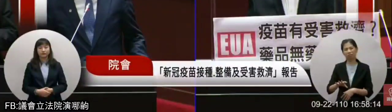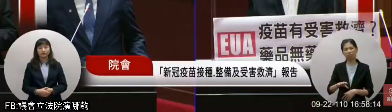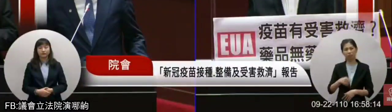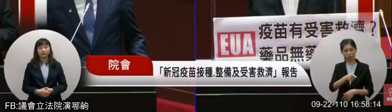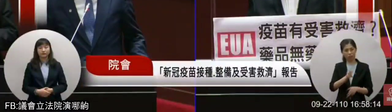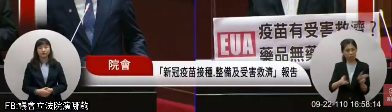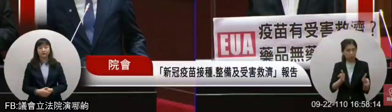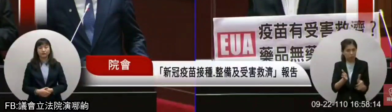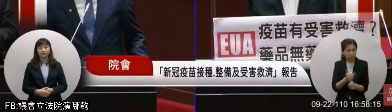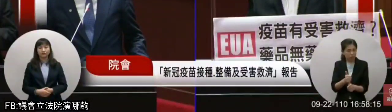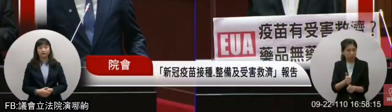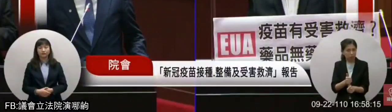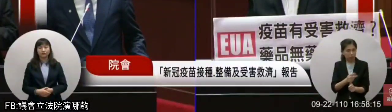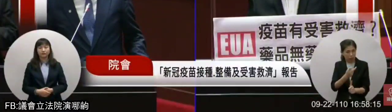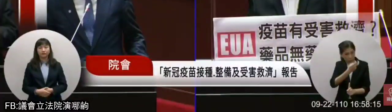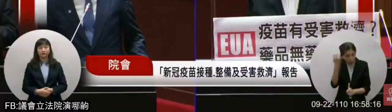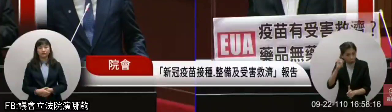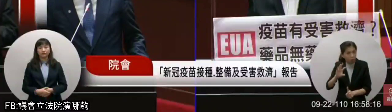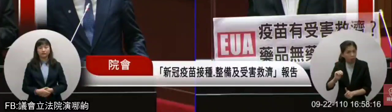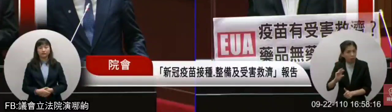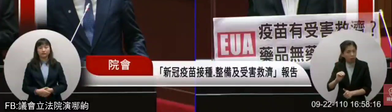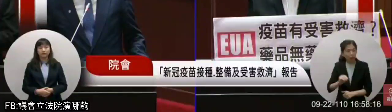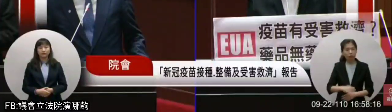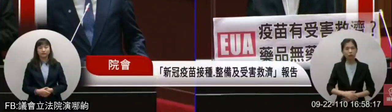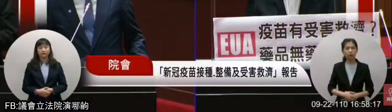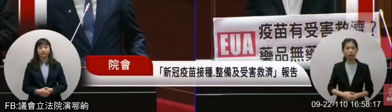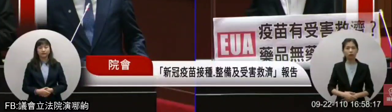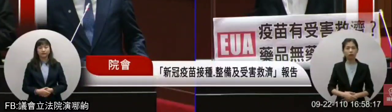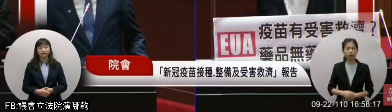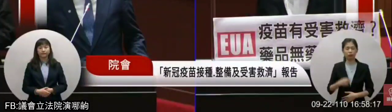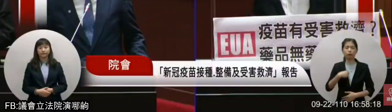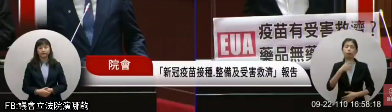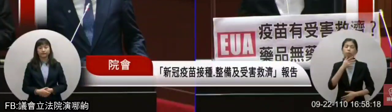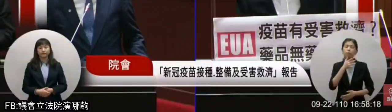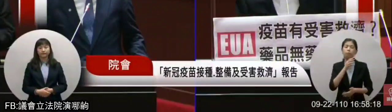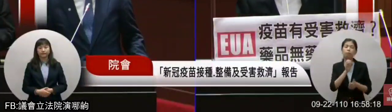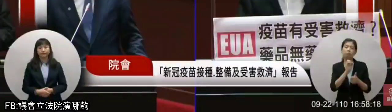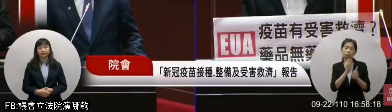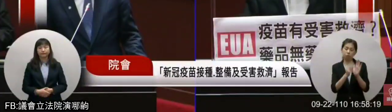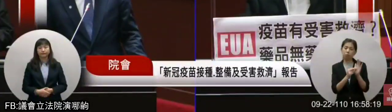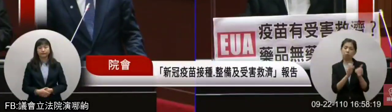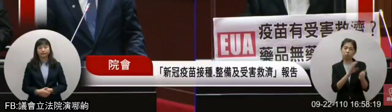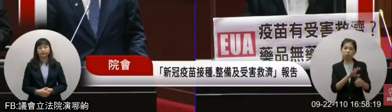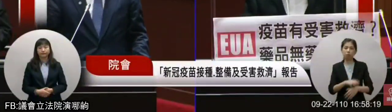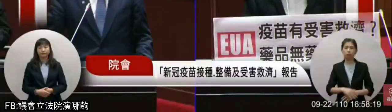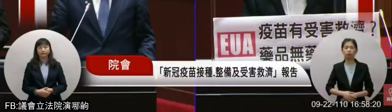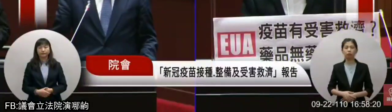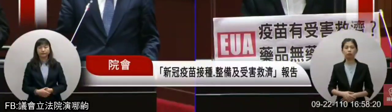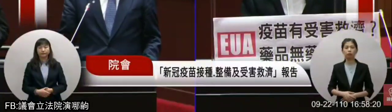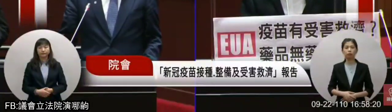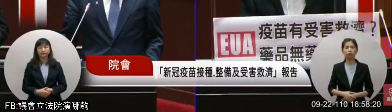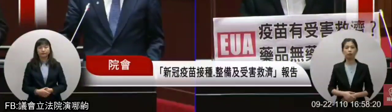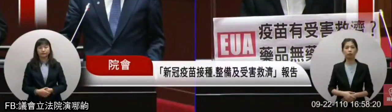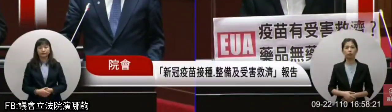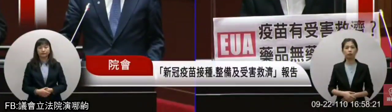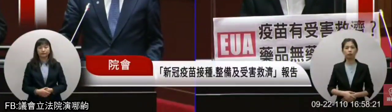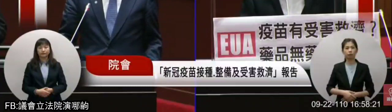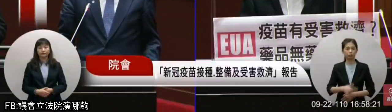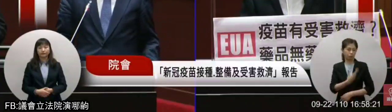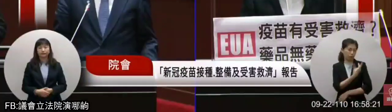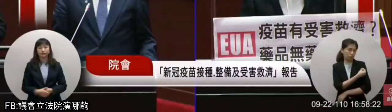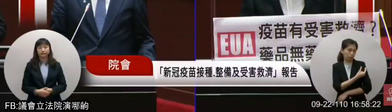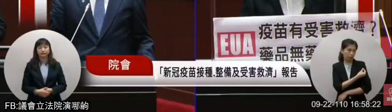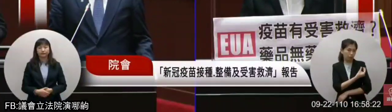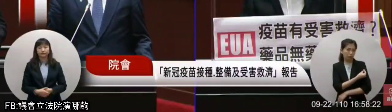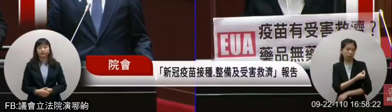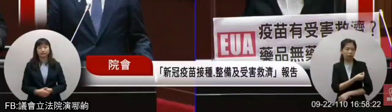官有没有看出来了。我念给你听哈、哦，因为这个预防接种的受害